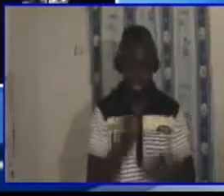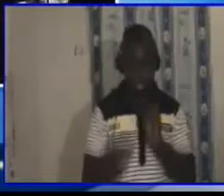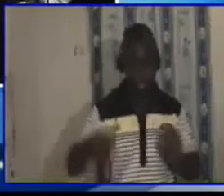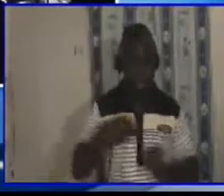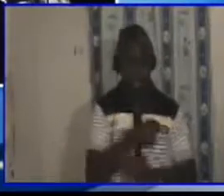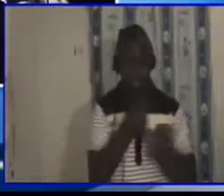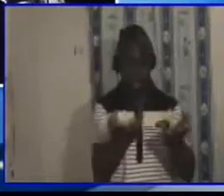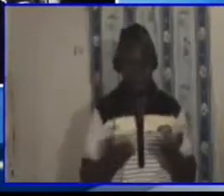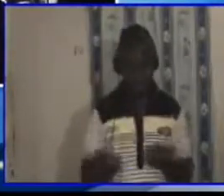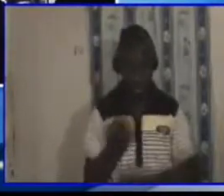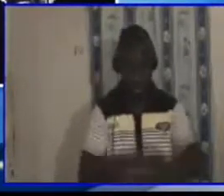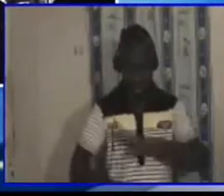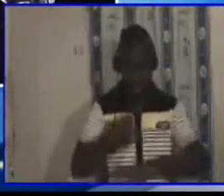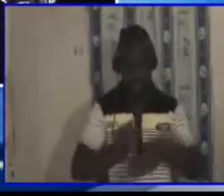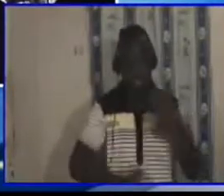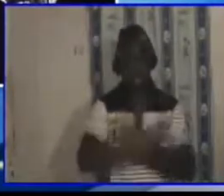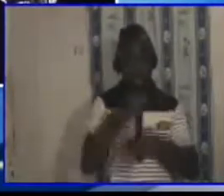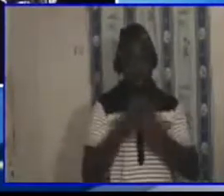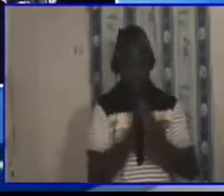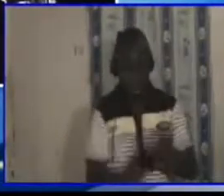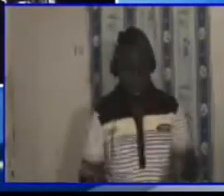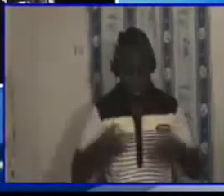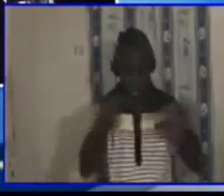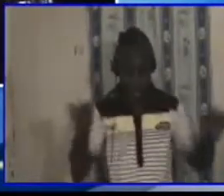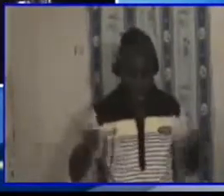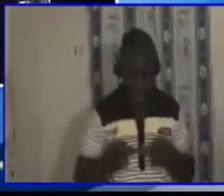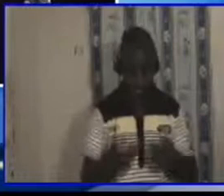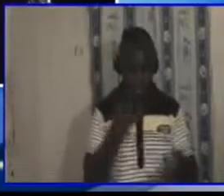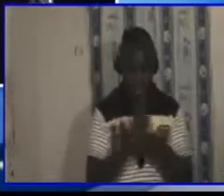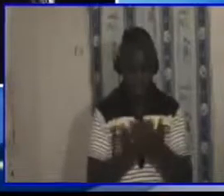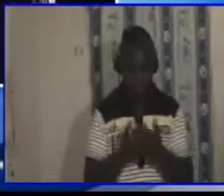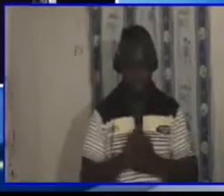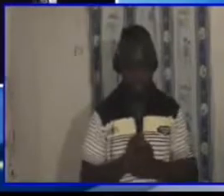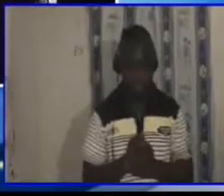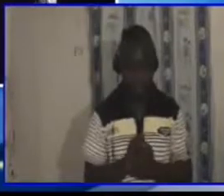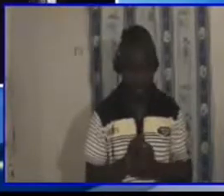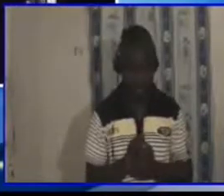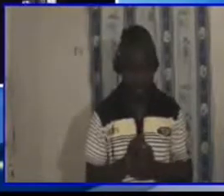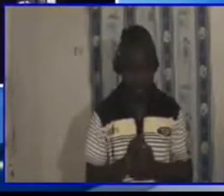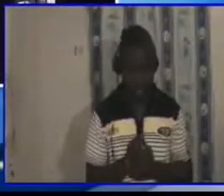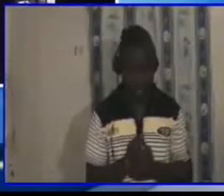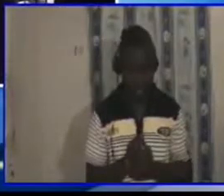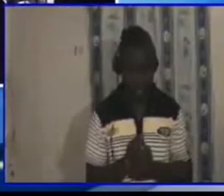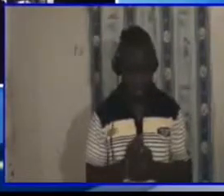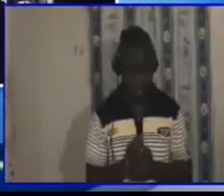l'uomo naturale non comprende le cose dello spirito santo